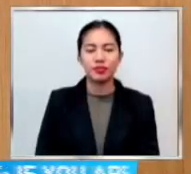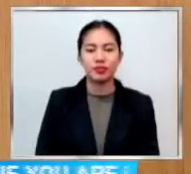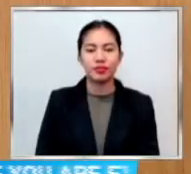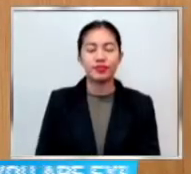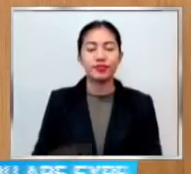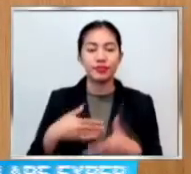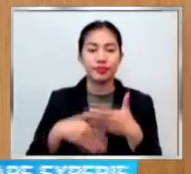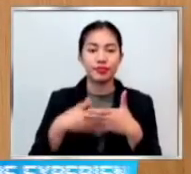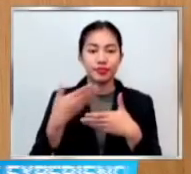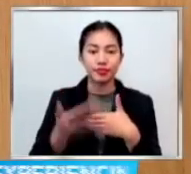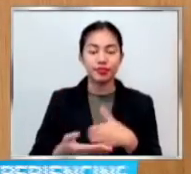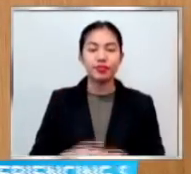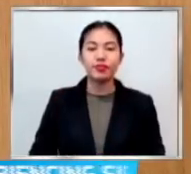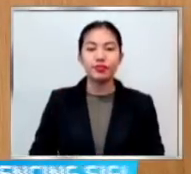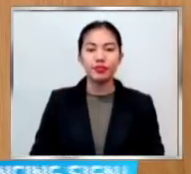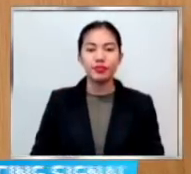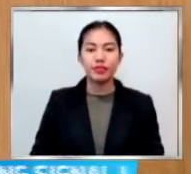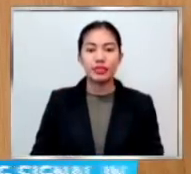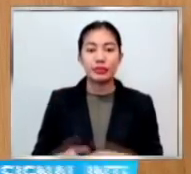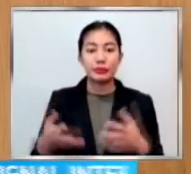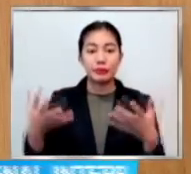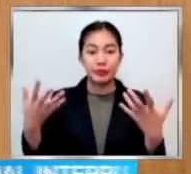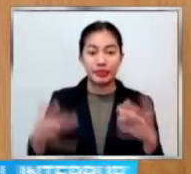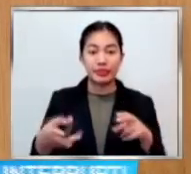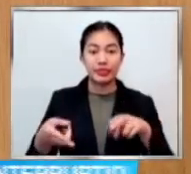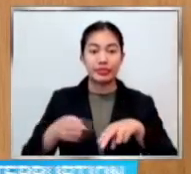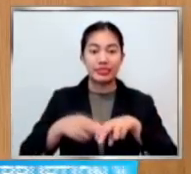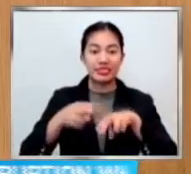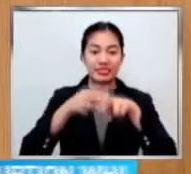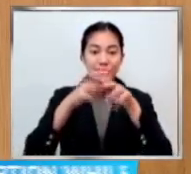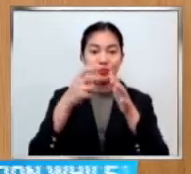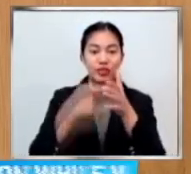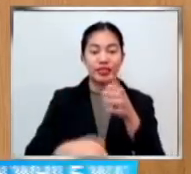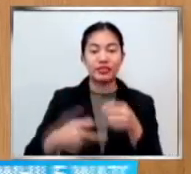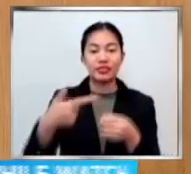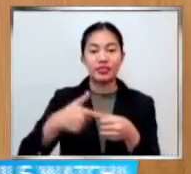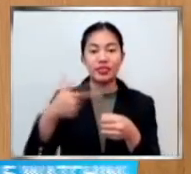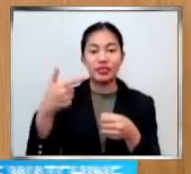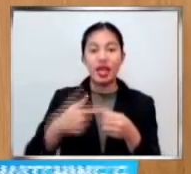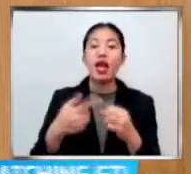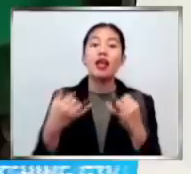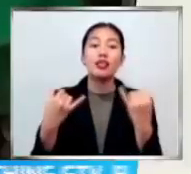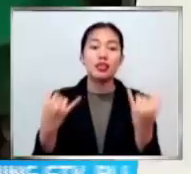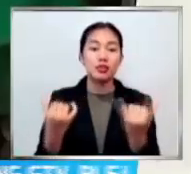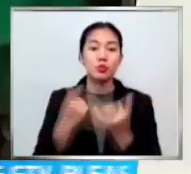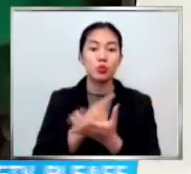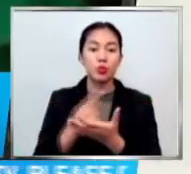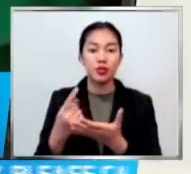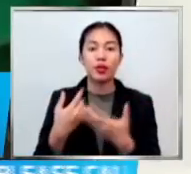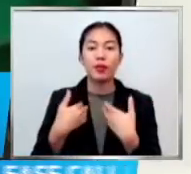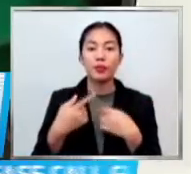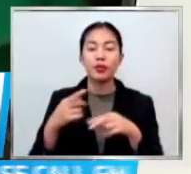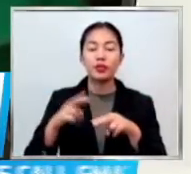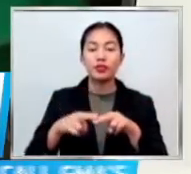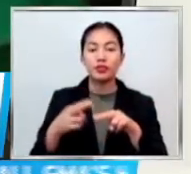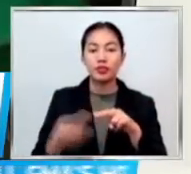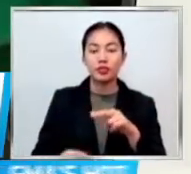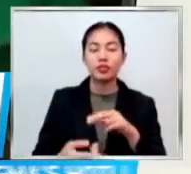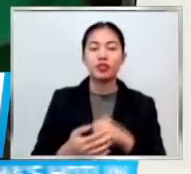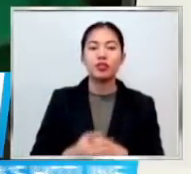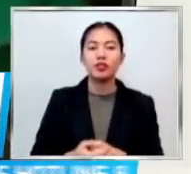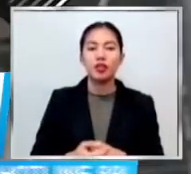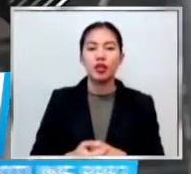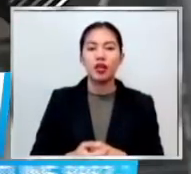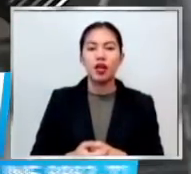ilang linggong taas presyo ng mga produktong petrolyo, may inaasahang rollback sa linggong ito. Ayon po sa Oil Industry Sources, tinatayang nasa